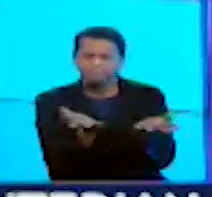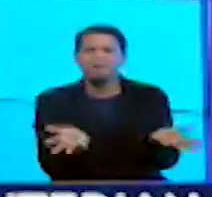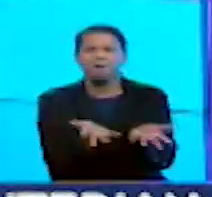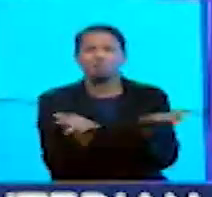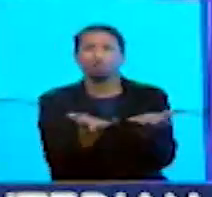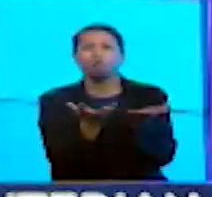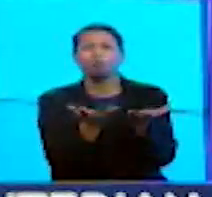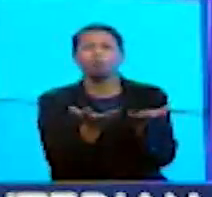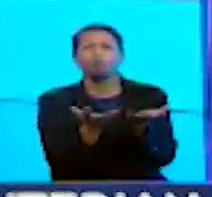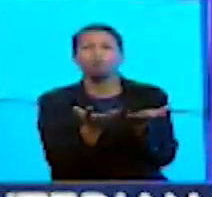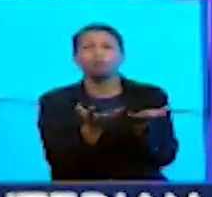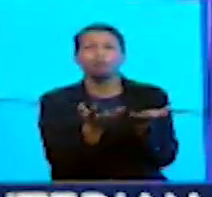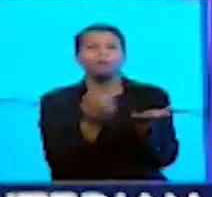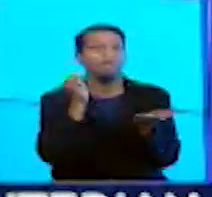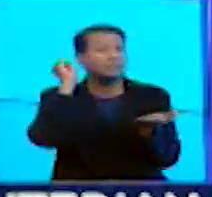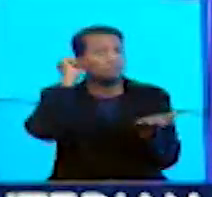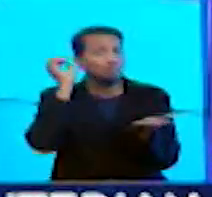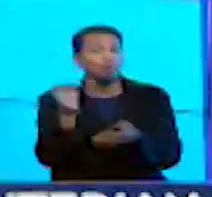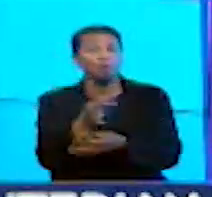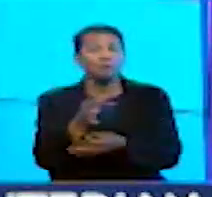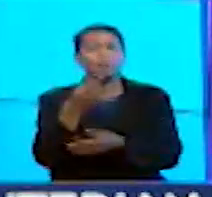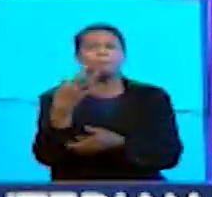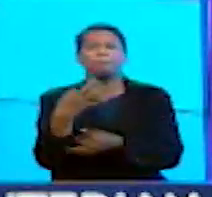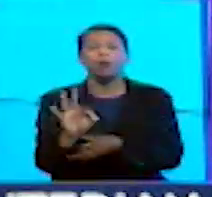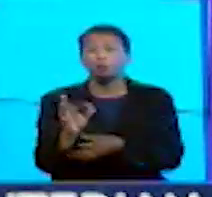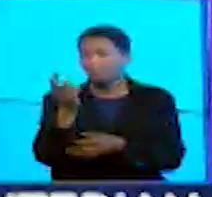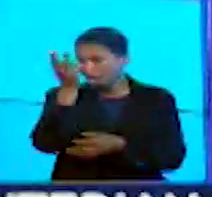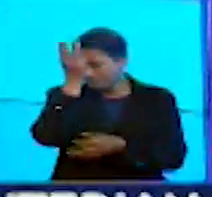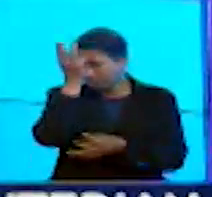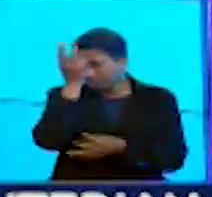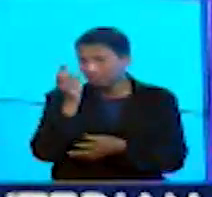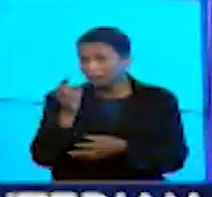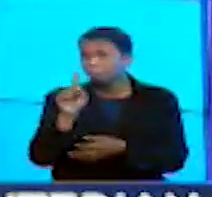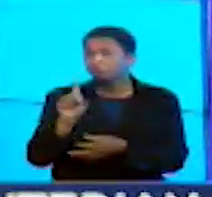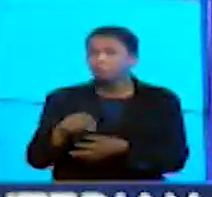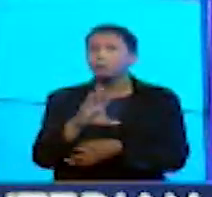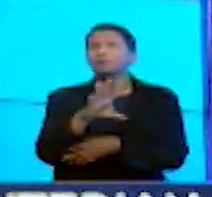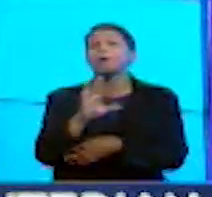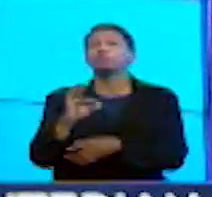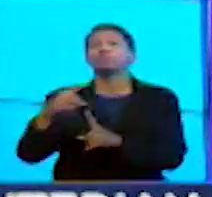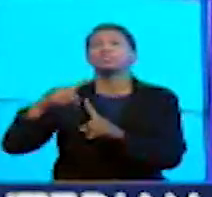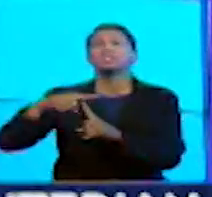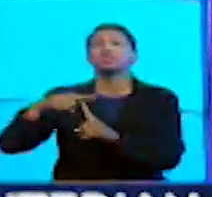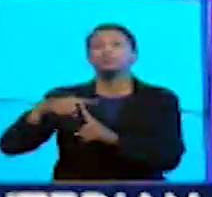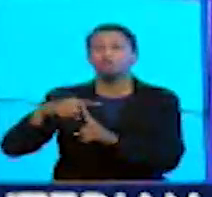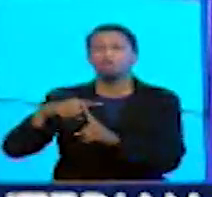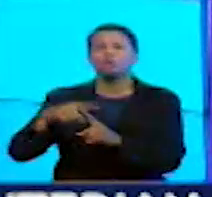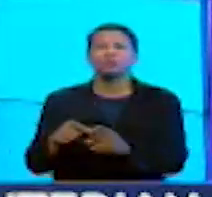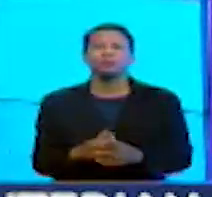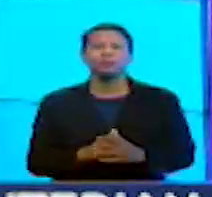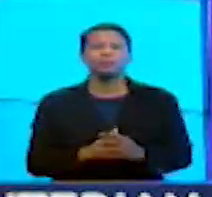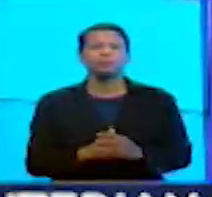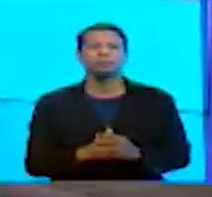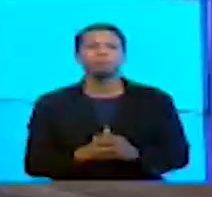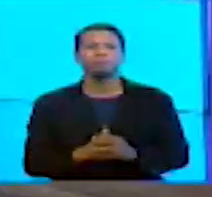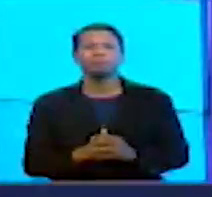dana cukup besar sekitar 500 triliun, di mana 1% dari APBN dan selebihnya itu berasal dari investasi. Baik, Bang